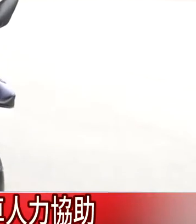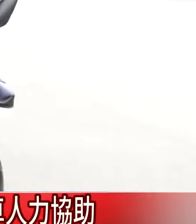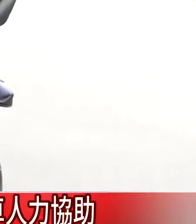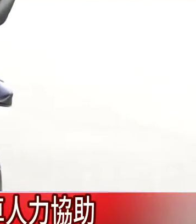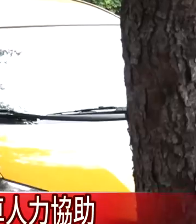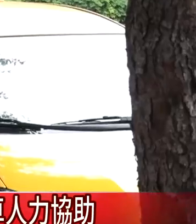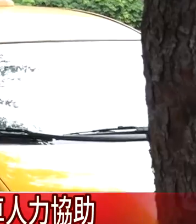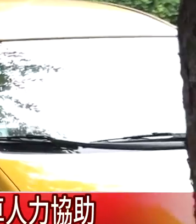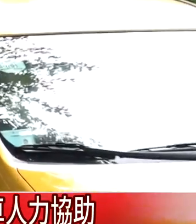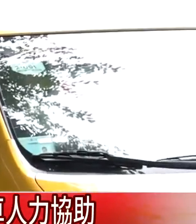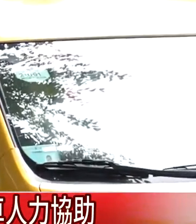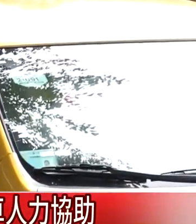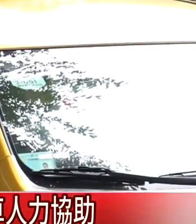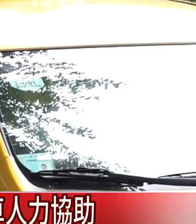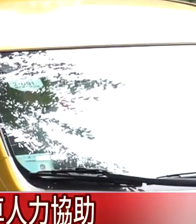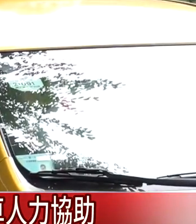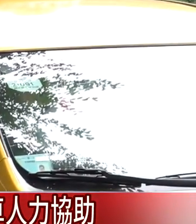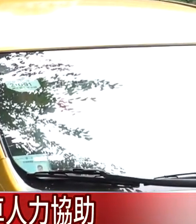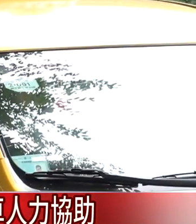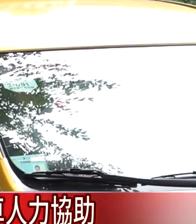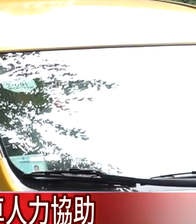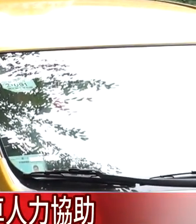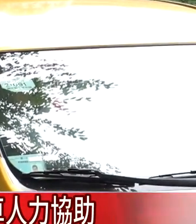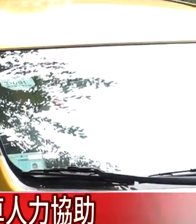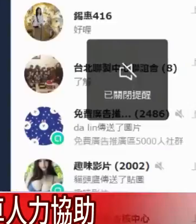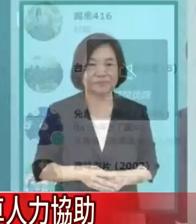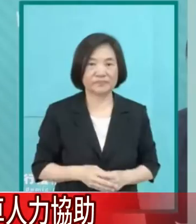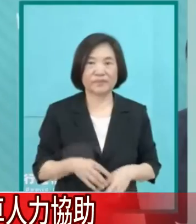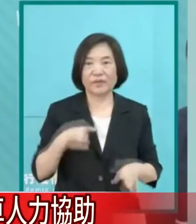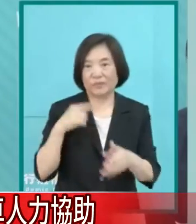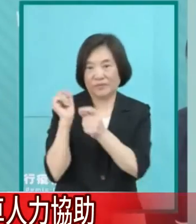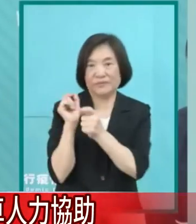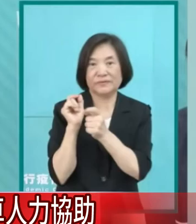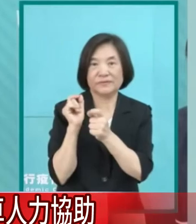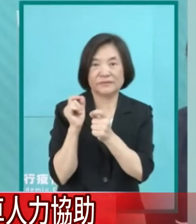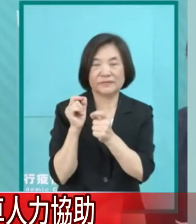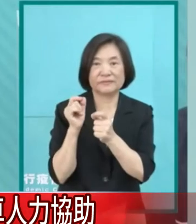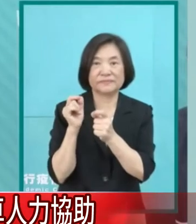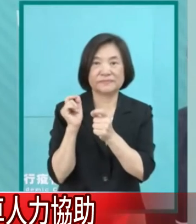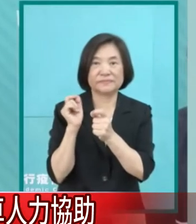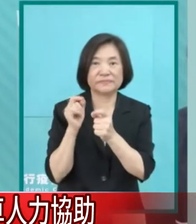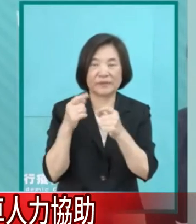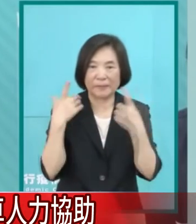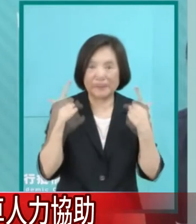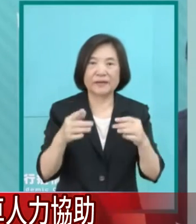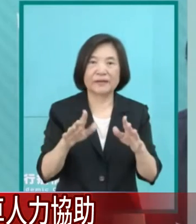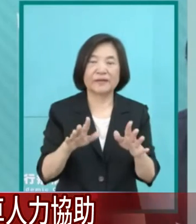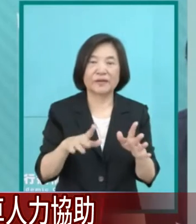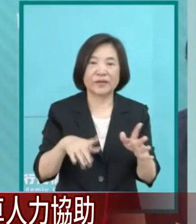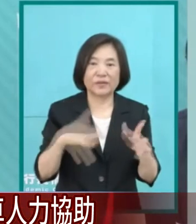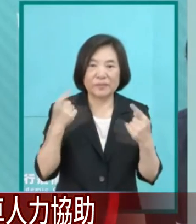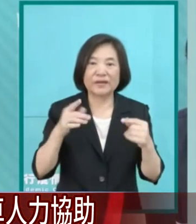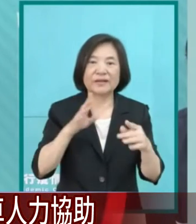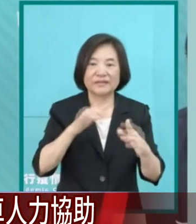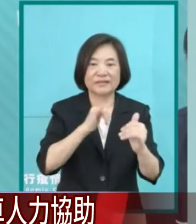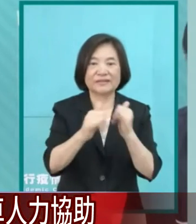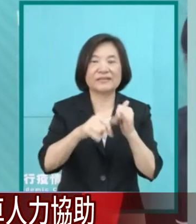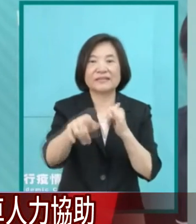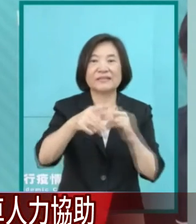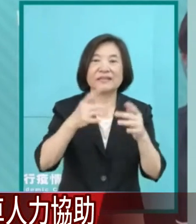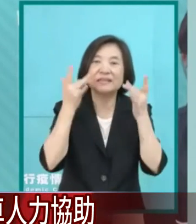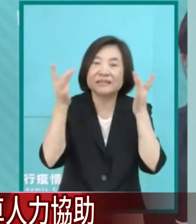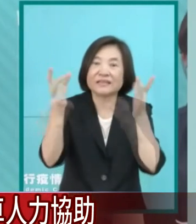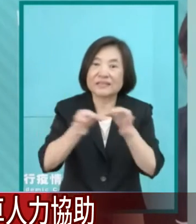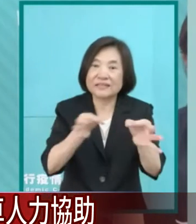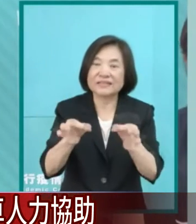长柯文哲拟跟进。 其实我们最近本来市场人流很多嘛，本来想说要发